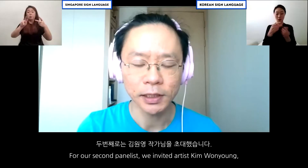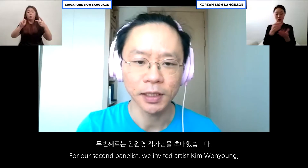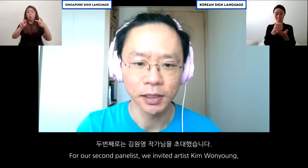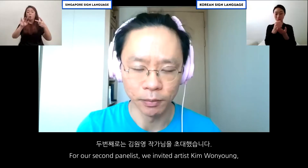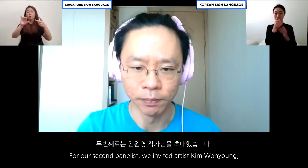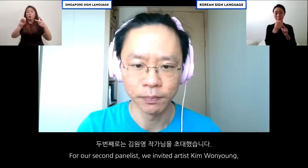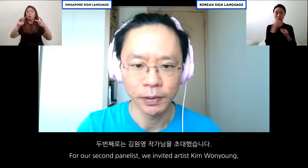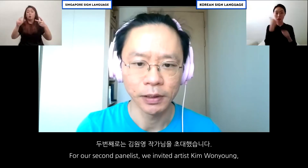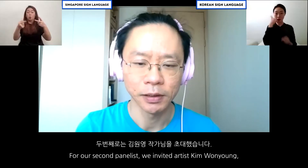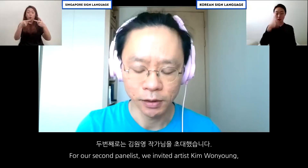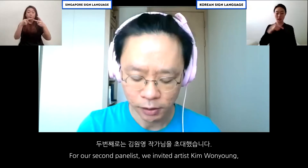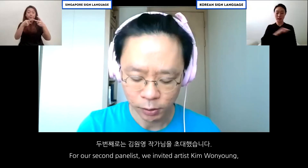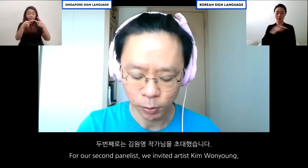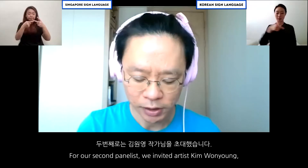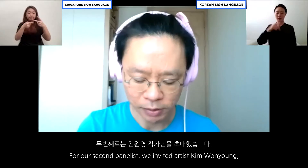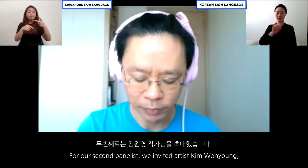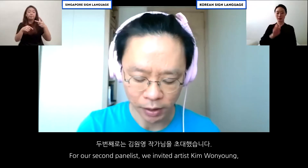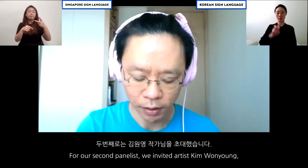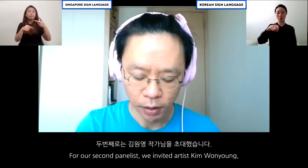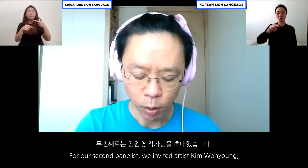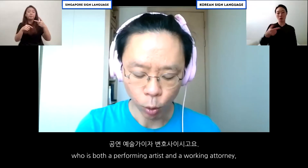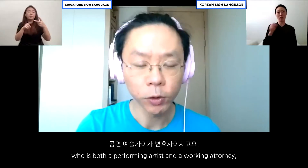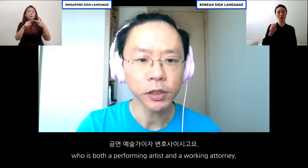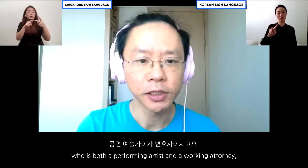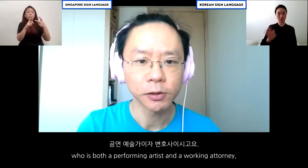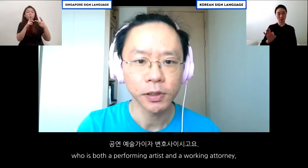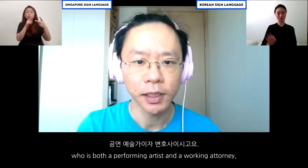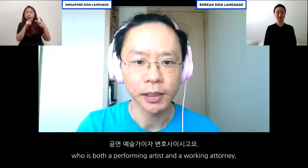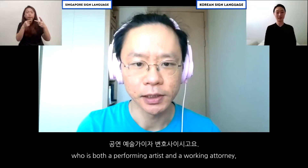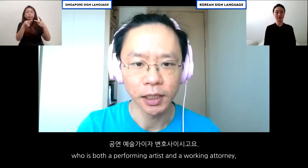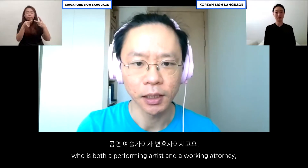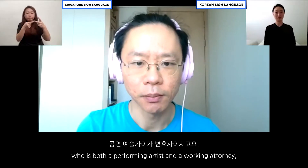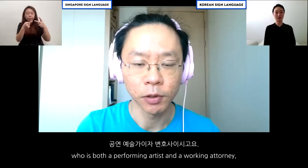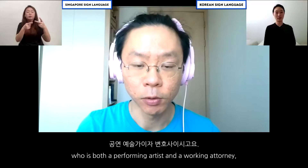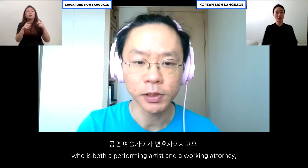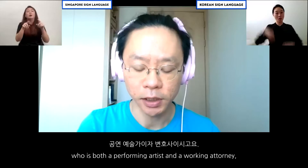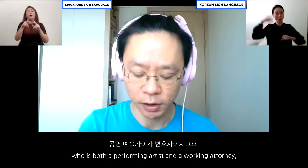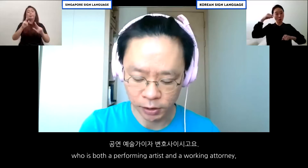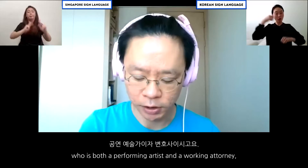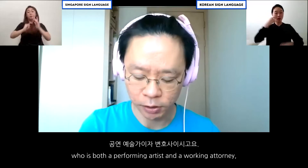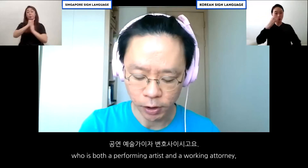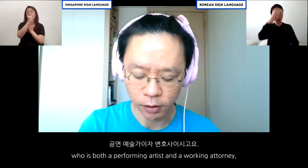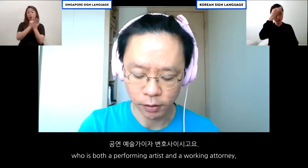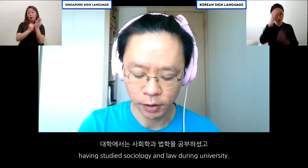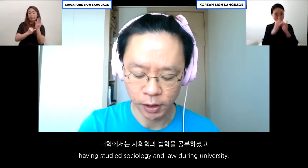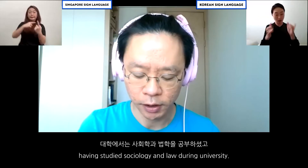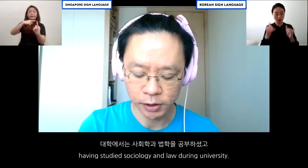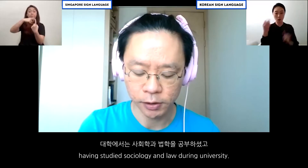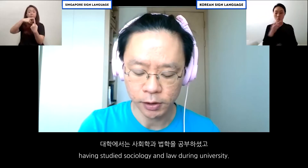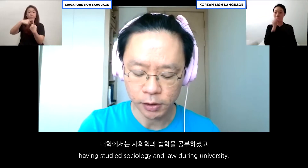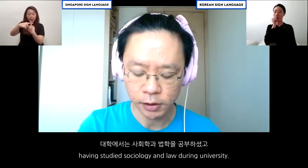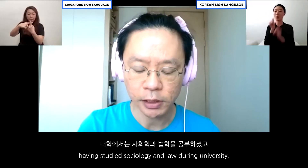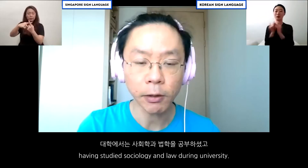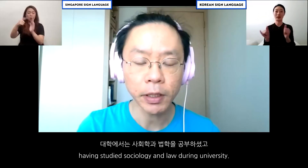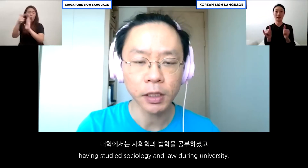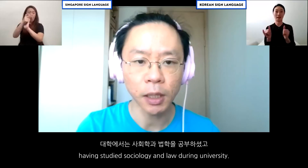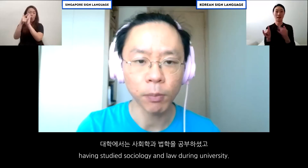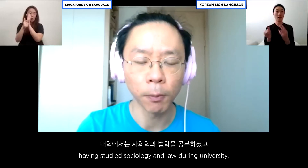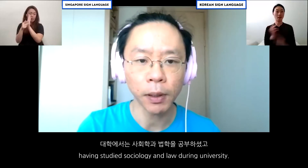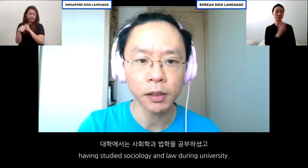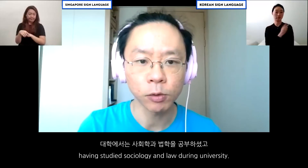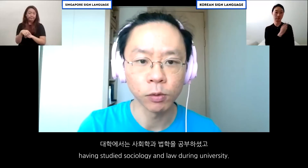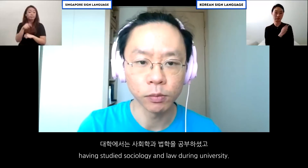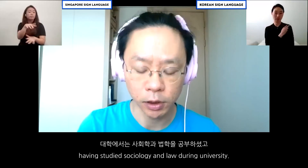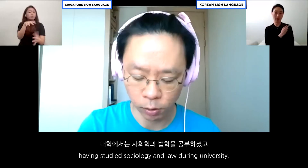김원영 작가님을 초대했습니다. 공연 예술가이자 변호사이시고요. 대학에서는